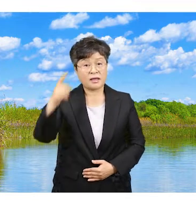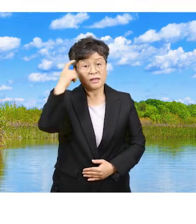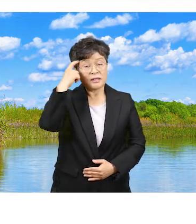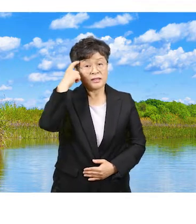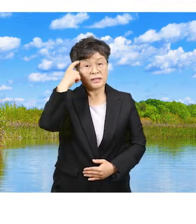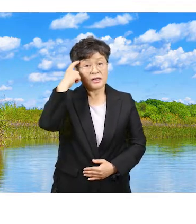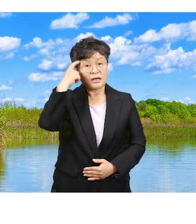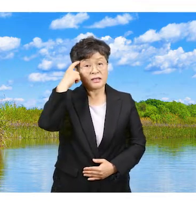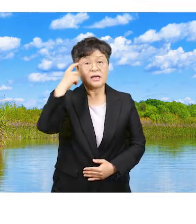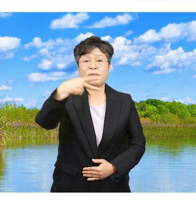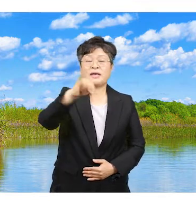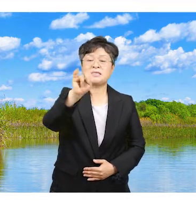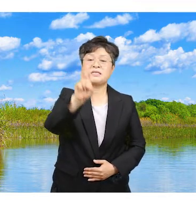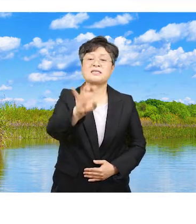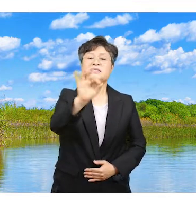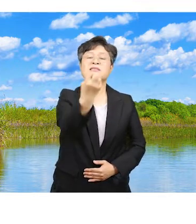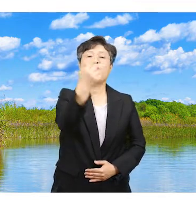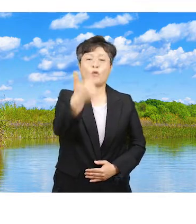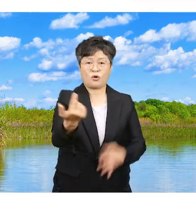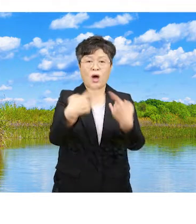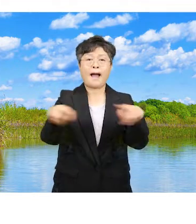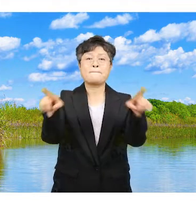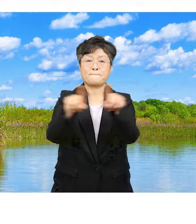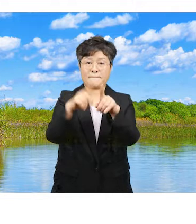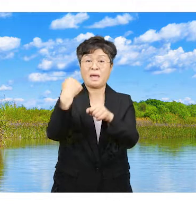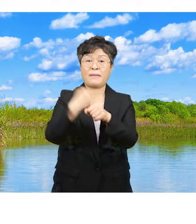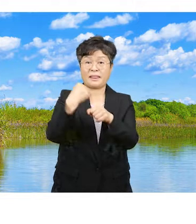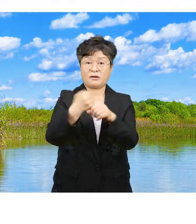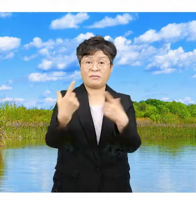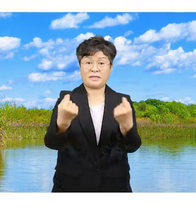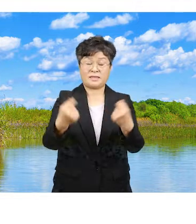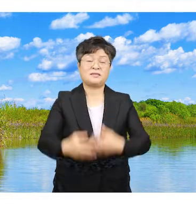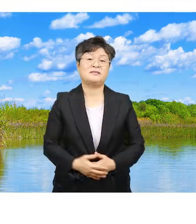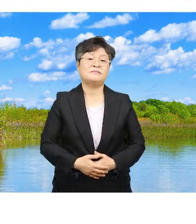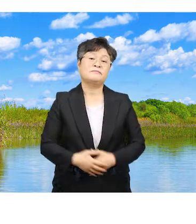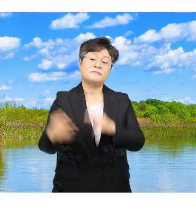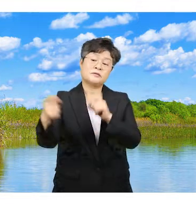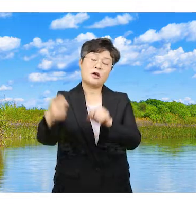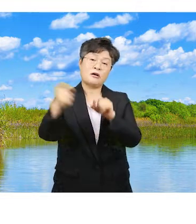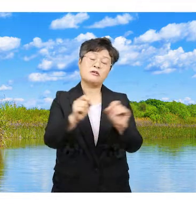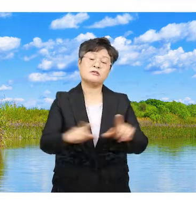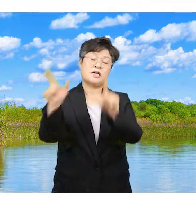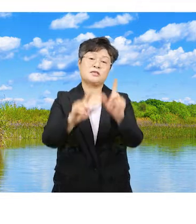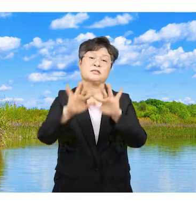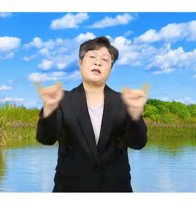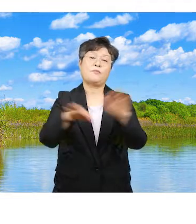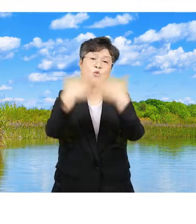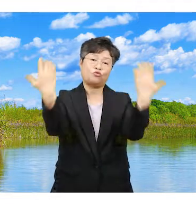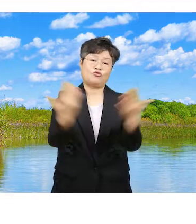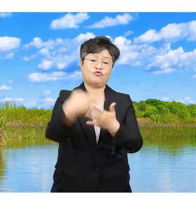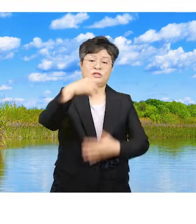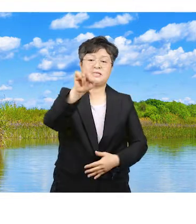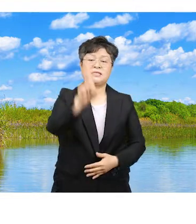것들이 사실은 시몬 선생님과 함께 이루어지는 것이고요. 원천천 주변에 사는 사람들은 모두가 다